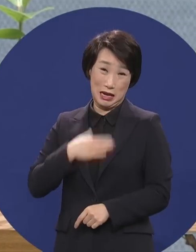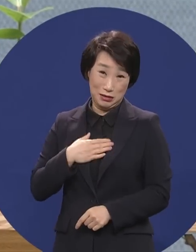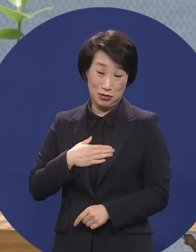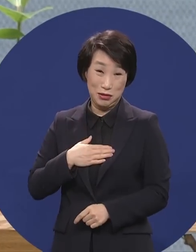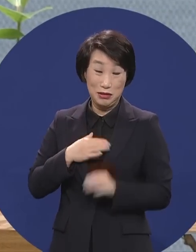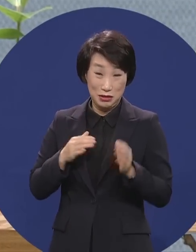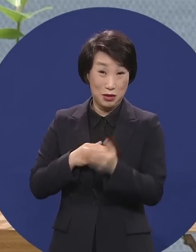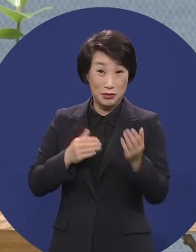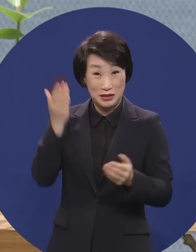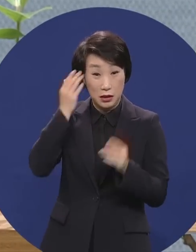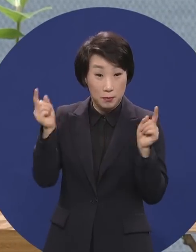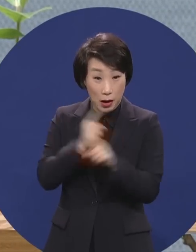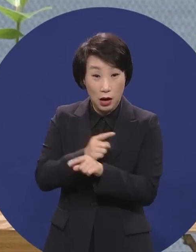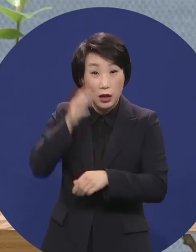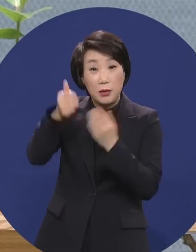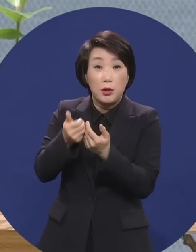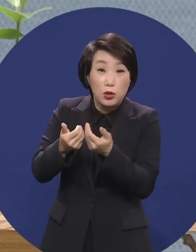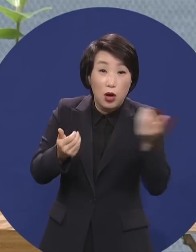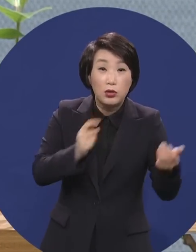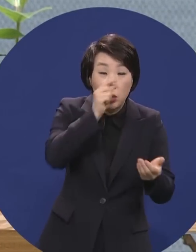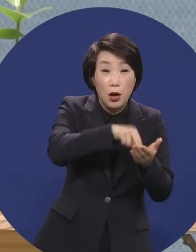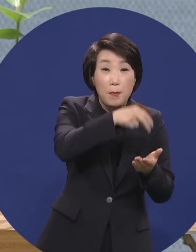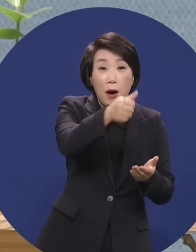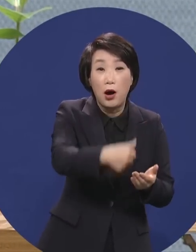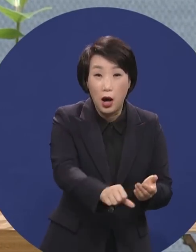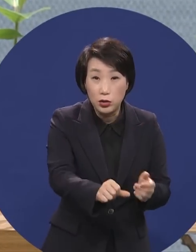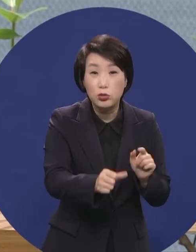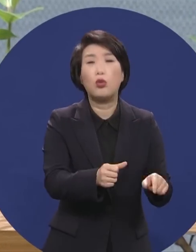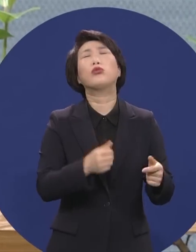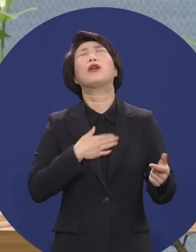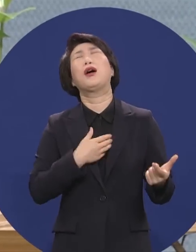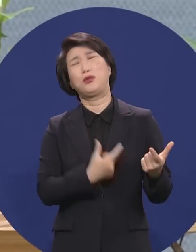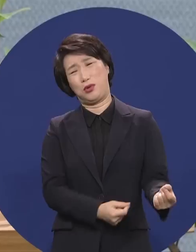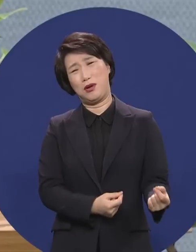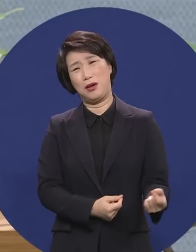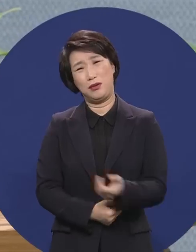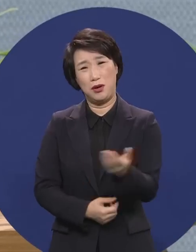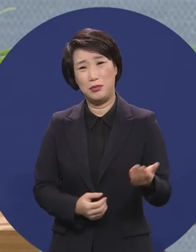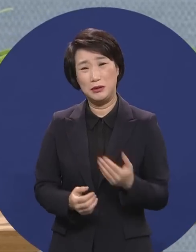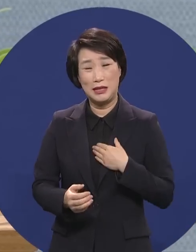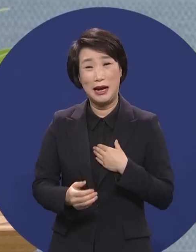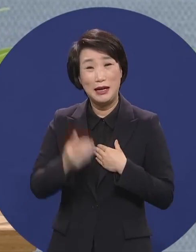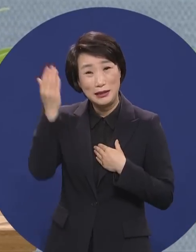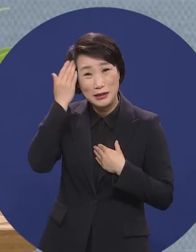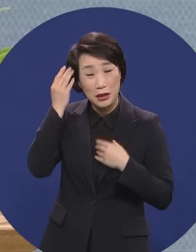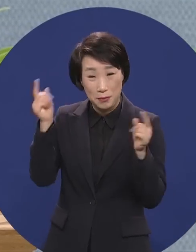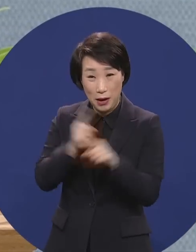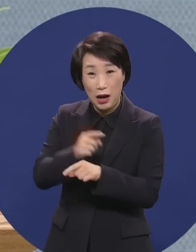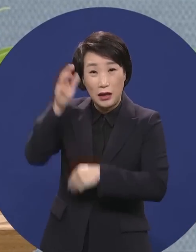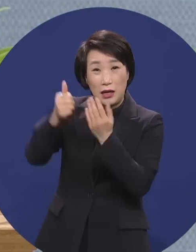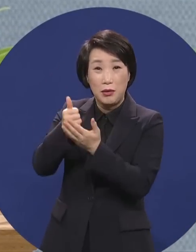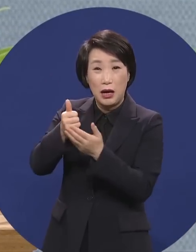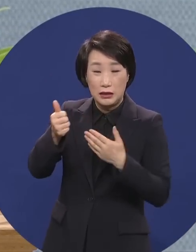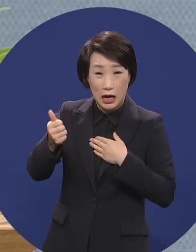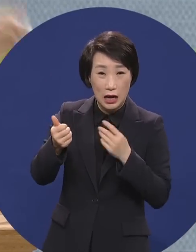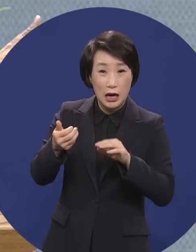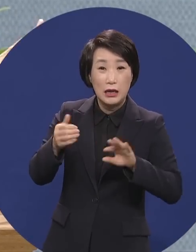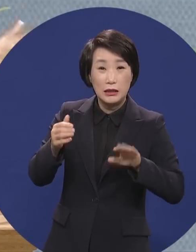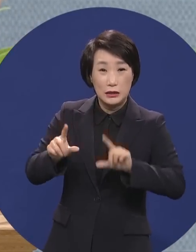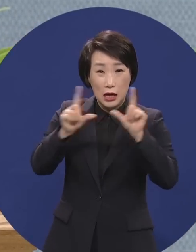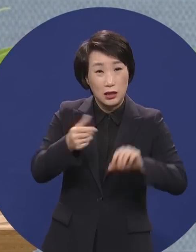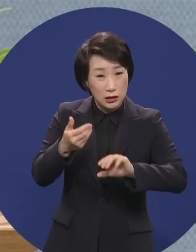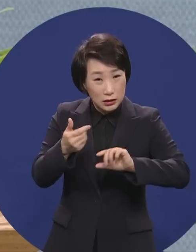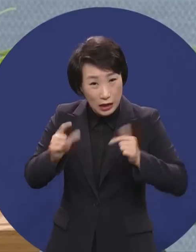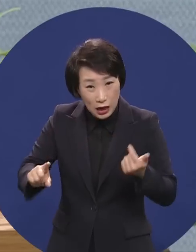바로 하나님을 떠난 탕자가 되고 만다 이 말이에요. 우리는 지식이 바뀌어서 하나님과 달리 사는 여러분은 빨리